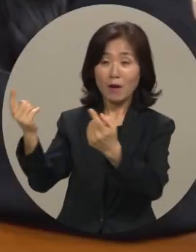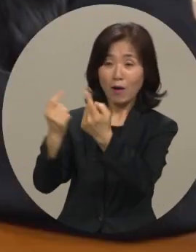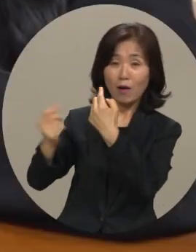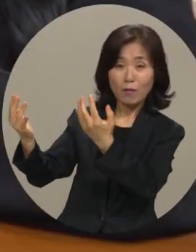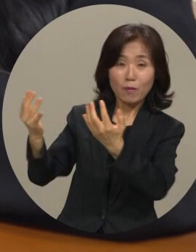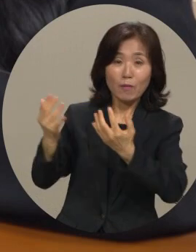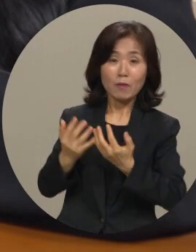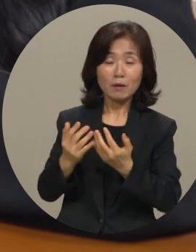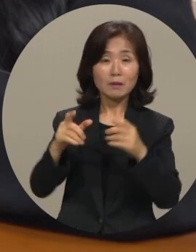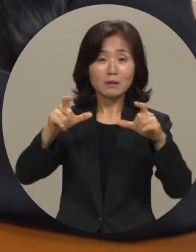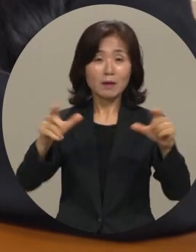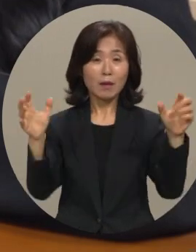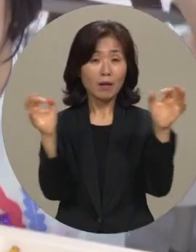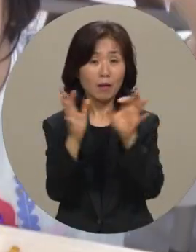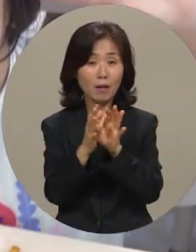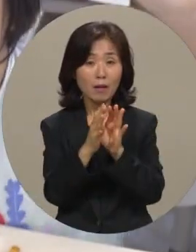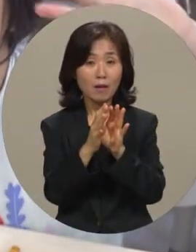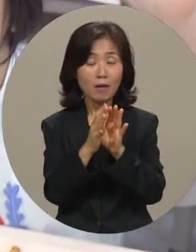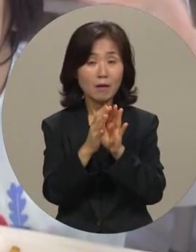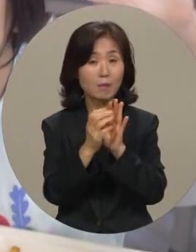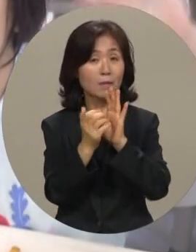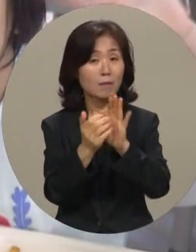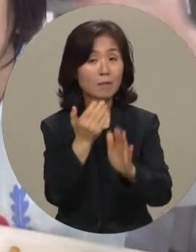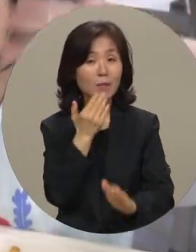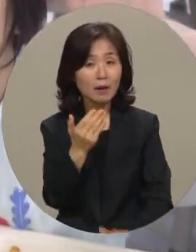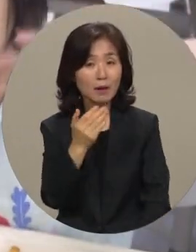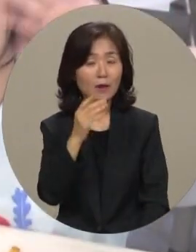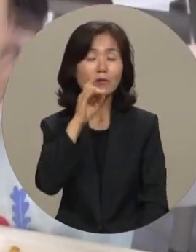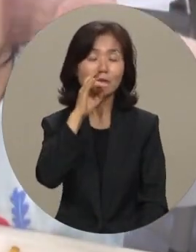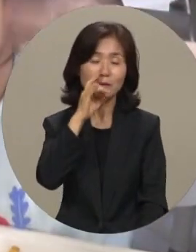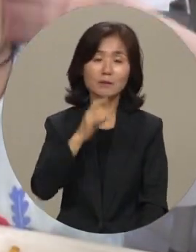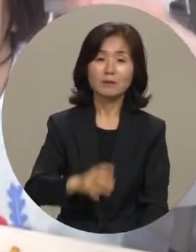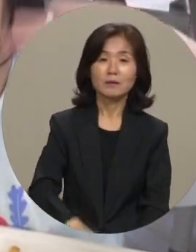막을 수 있을지 주목됩니다 EBS 뉴스 금입니다